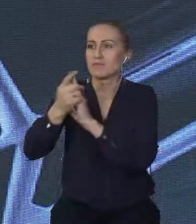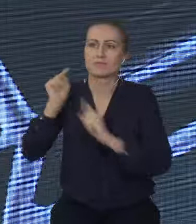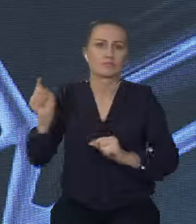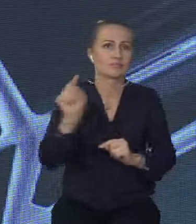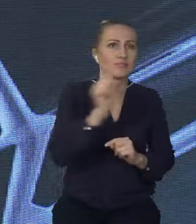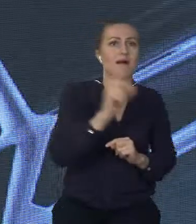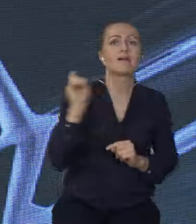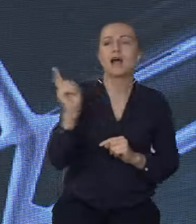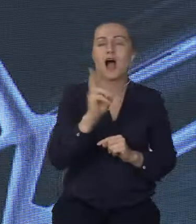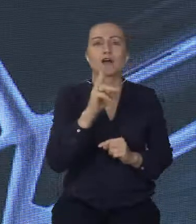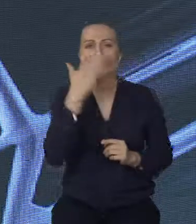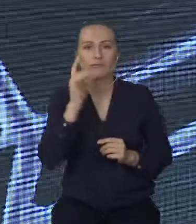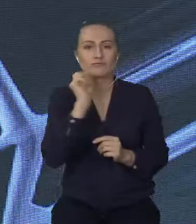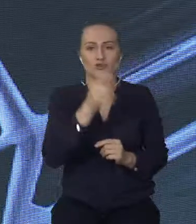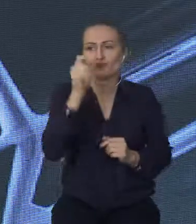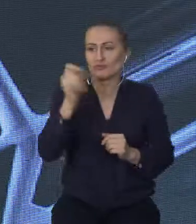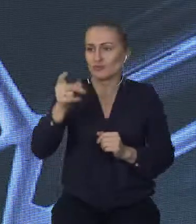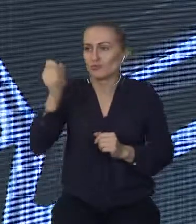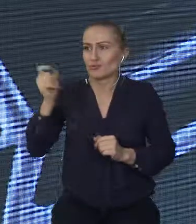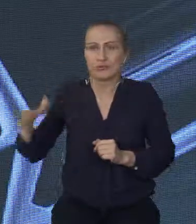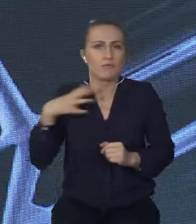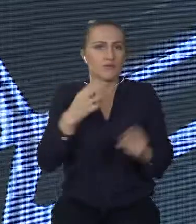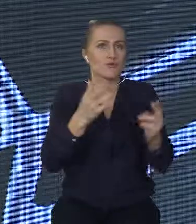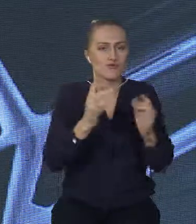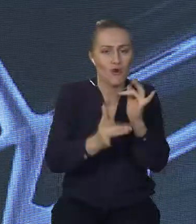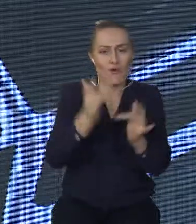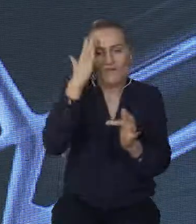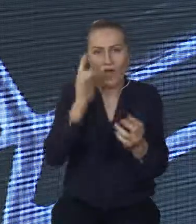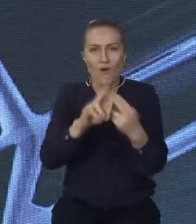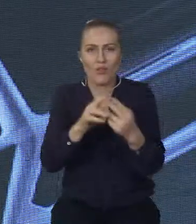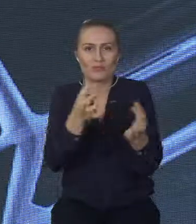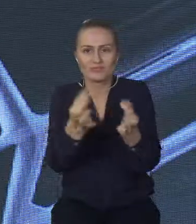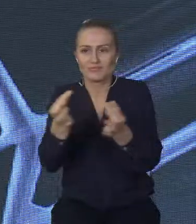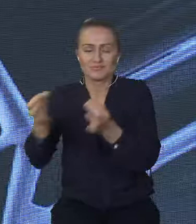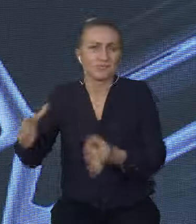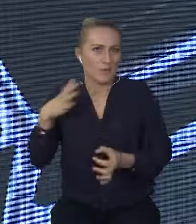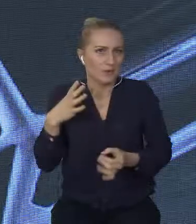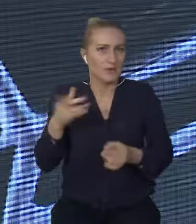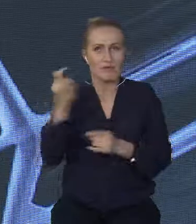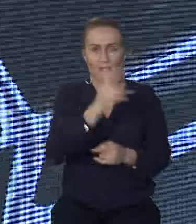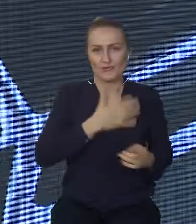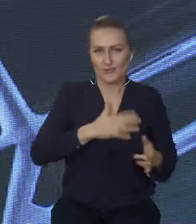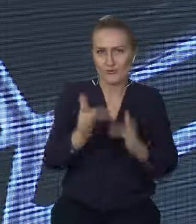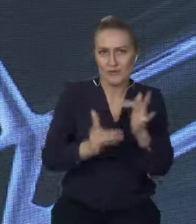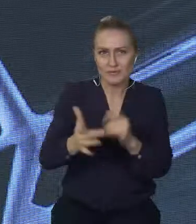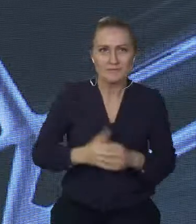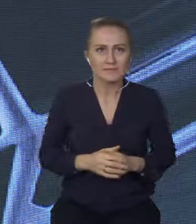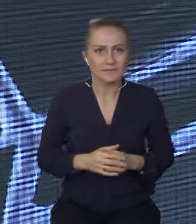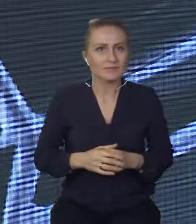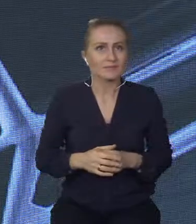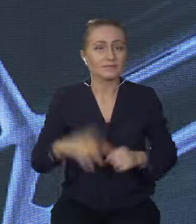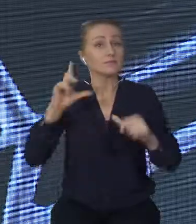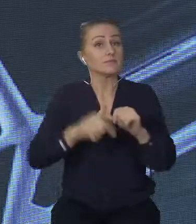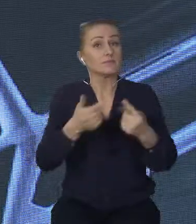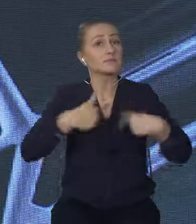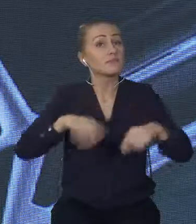jakby z rowerem ma do czynienia, każdy ten produkt lubi. My natomiast zajmując się